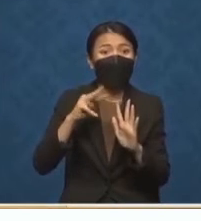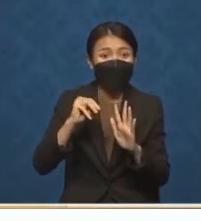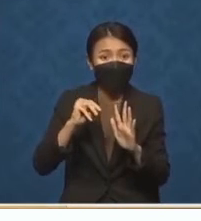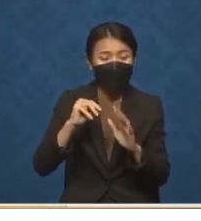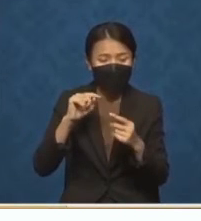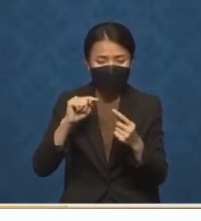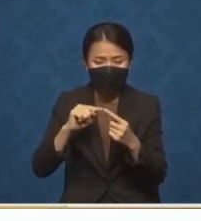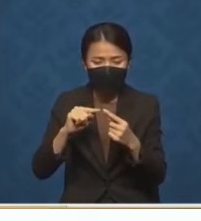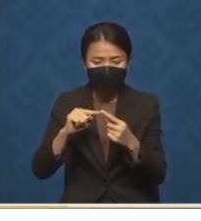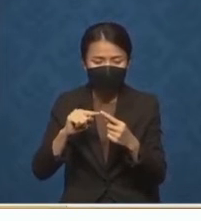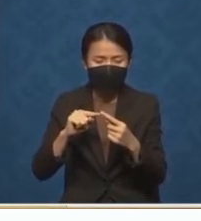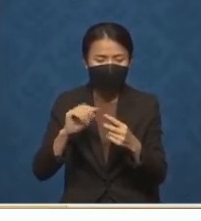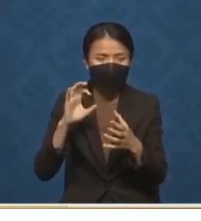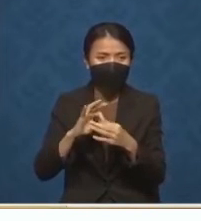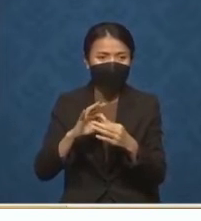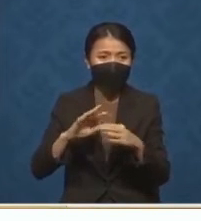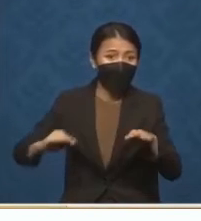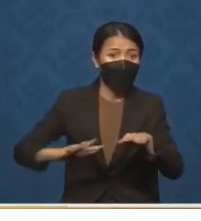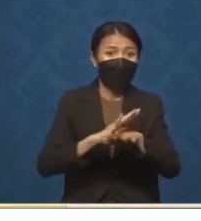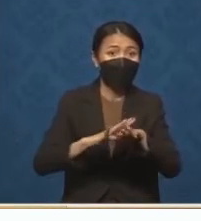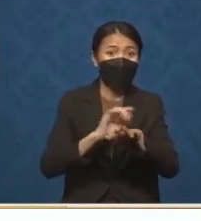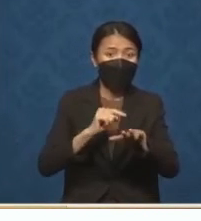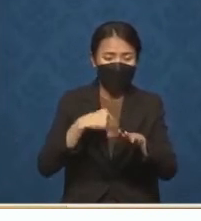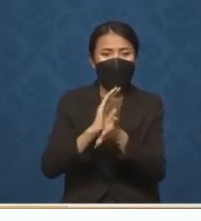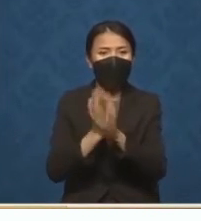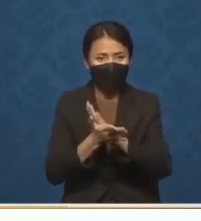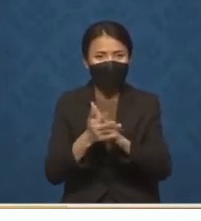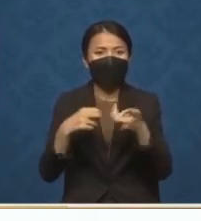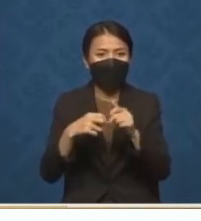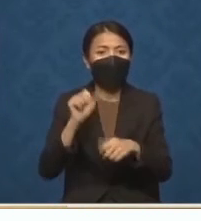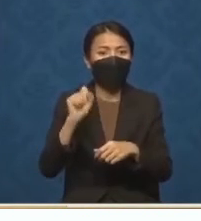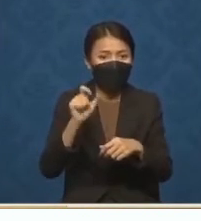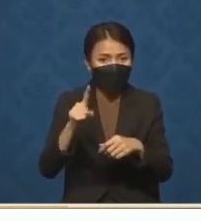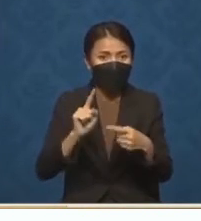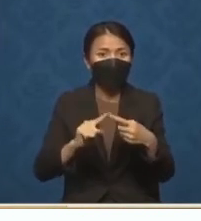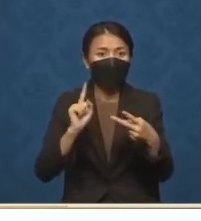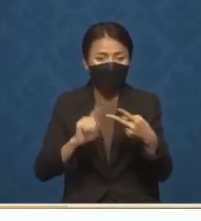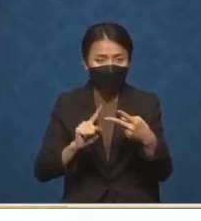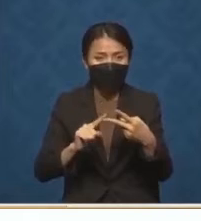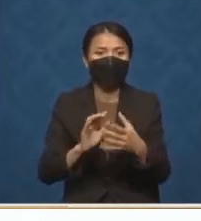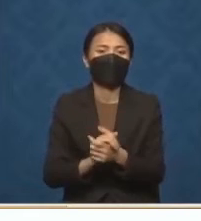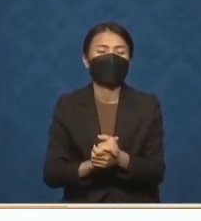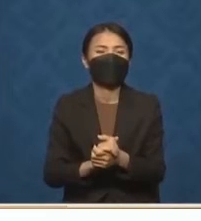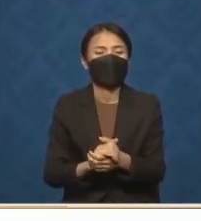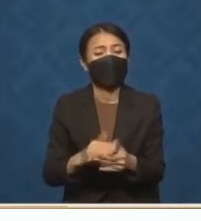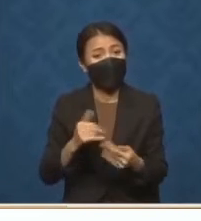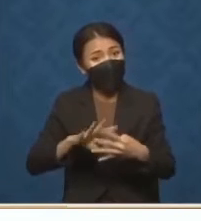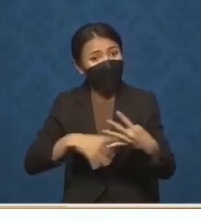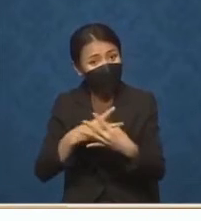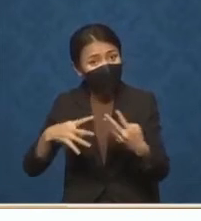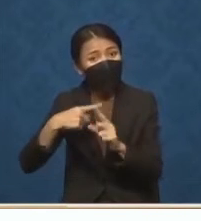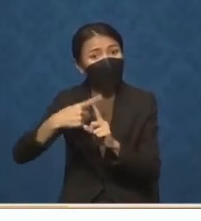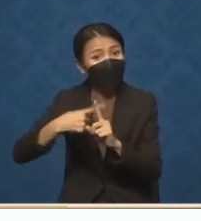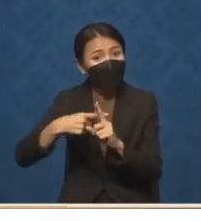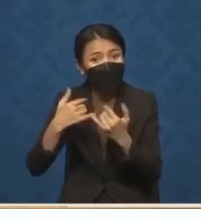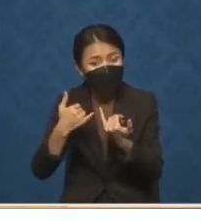สานภัยเพราเพิกชเดวทszรับใหทำทงที่แล้วก 2 เรื่องของมาตรการชวคราวที่จะเข้าไปไปหือνη